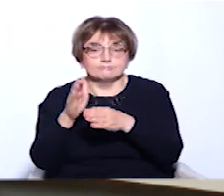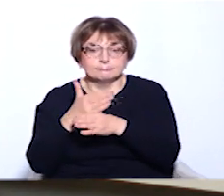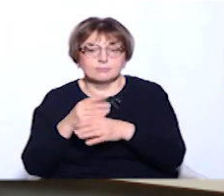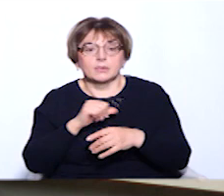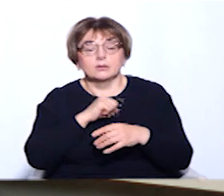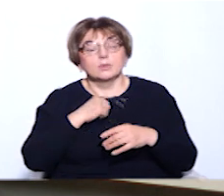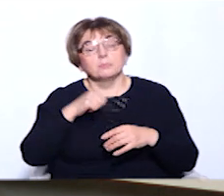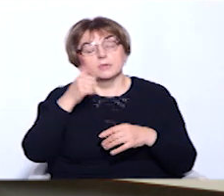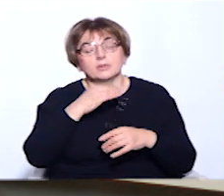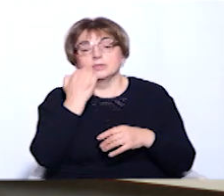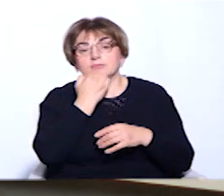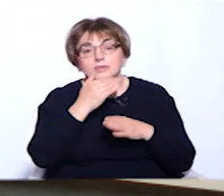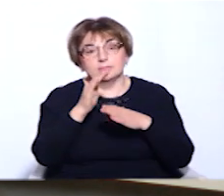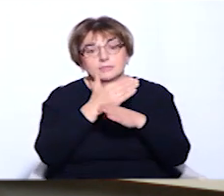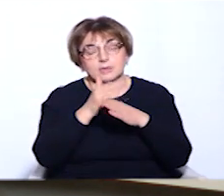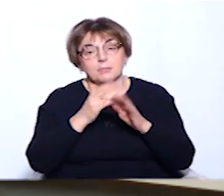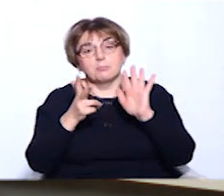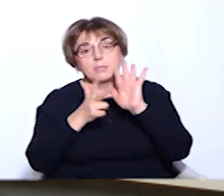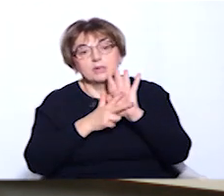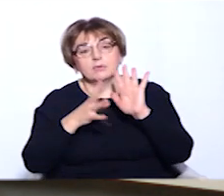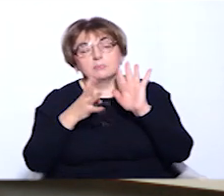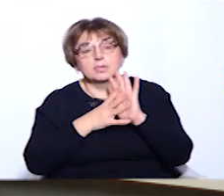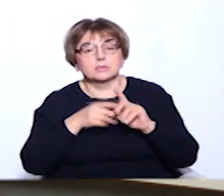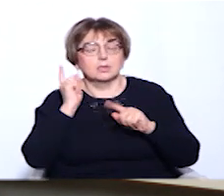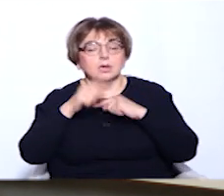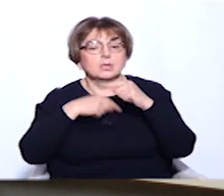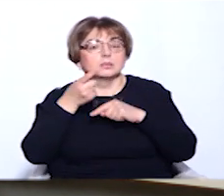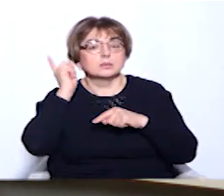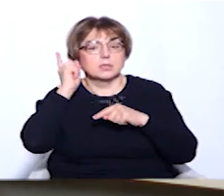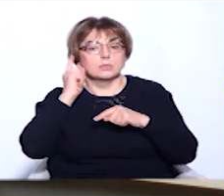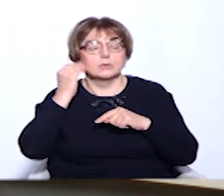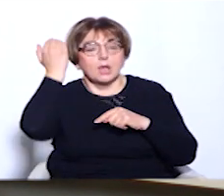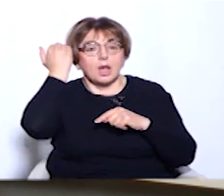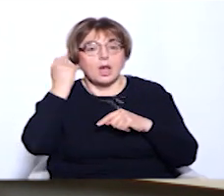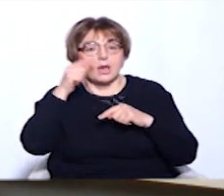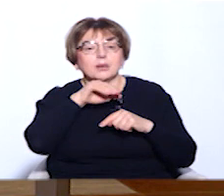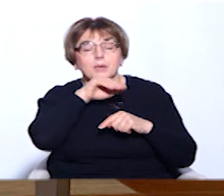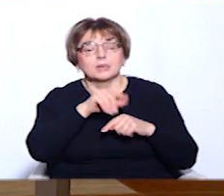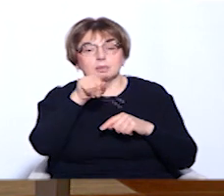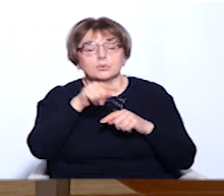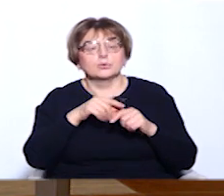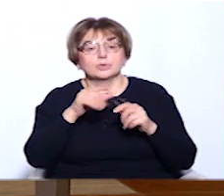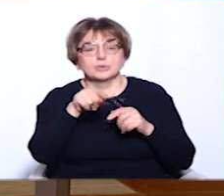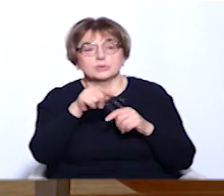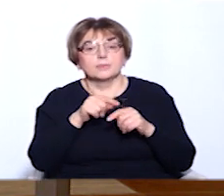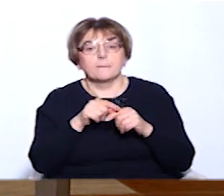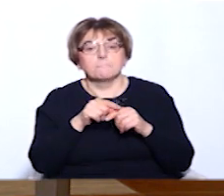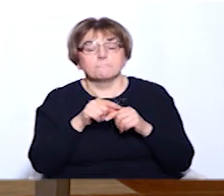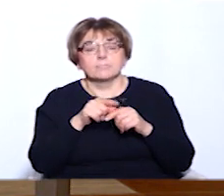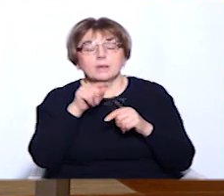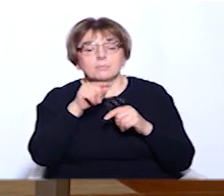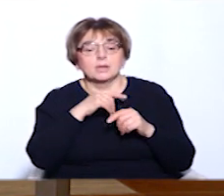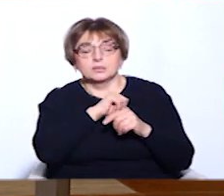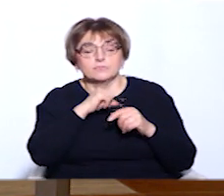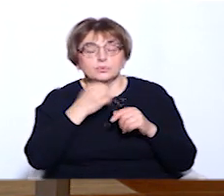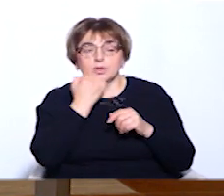ნივთიერებების კლასიფიცირება მოხდა მე-19 საუკუნეში არაბი ალქიმიკოსის მიერ. მან ნივთიერებების კლასიფიცირება